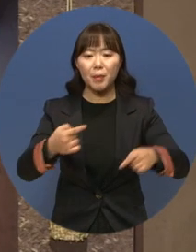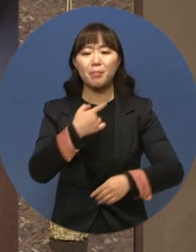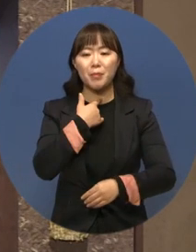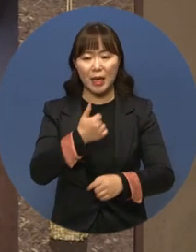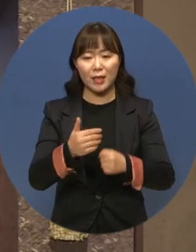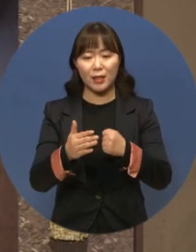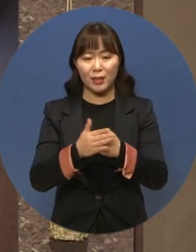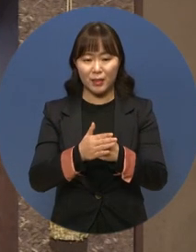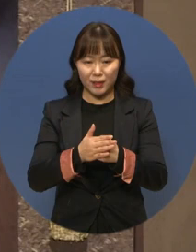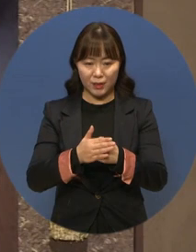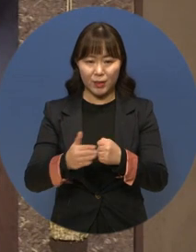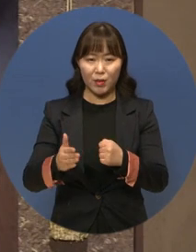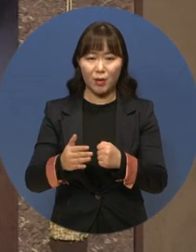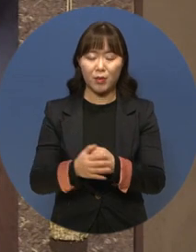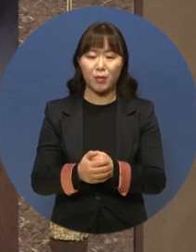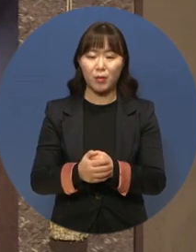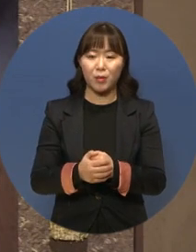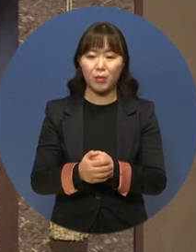봤기 때문에 네.